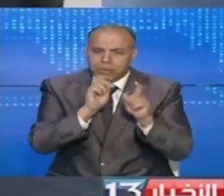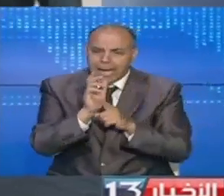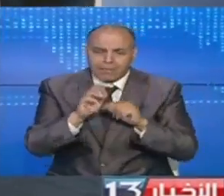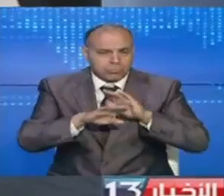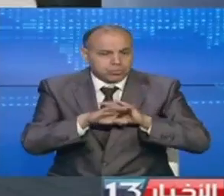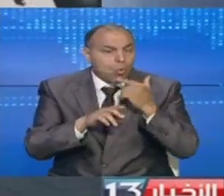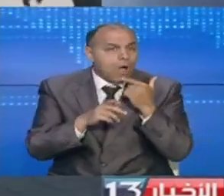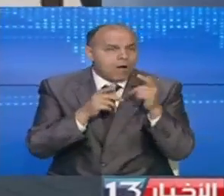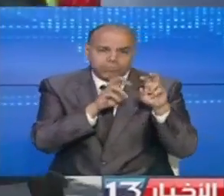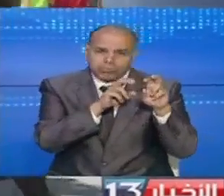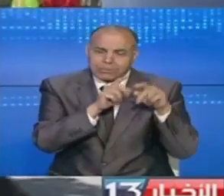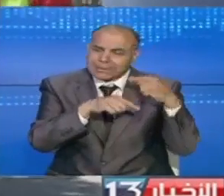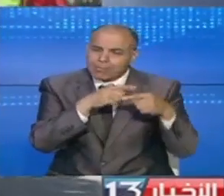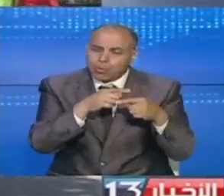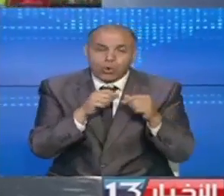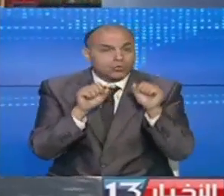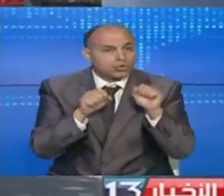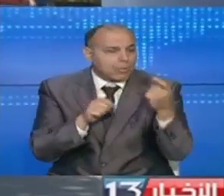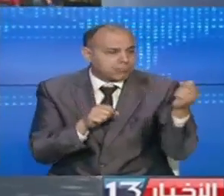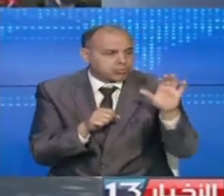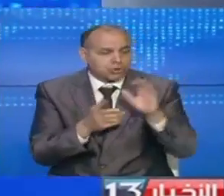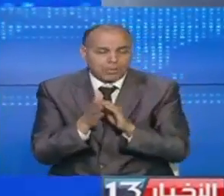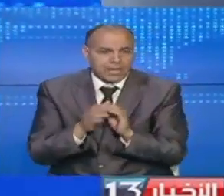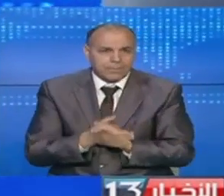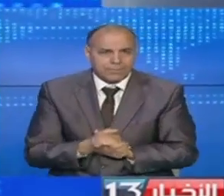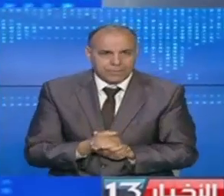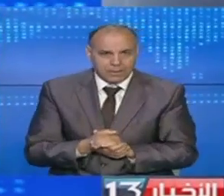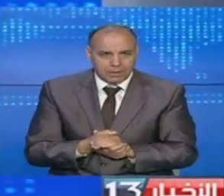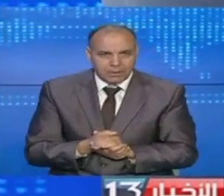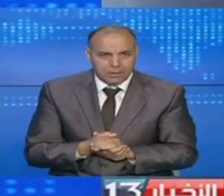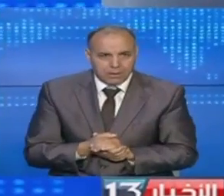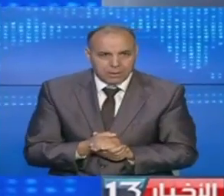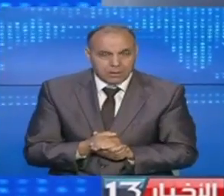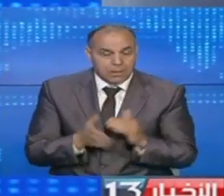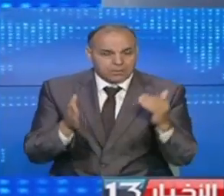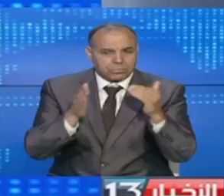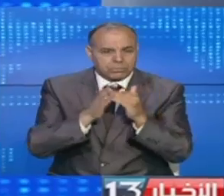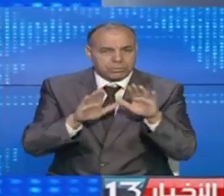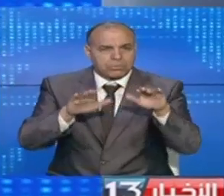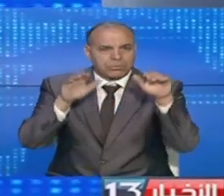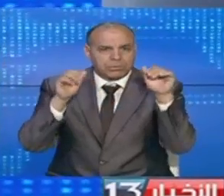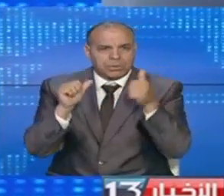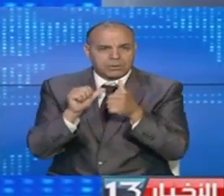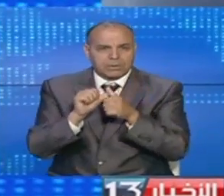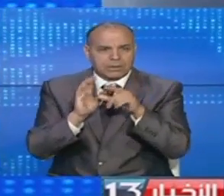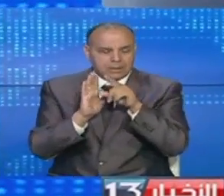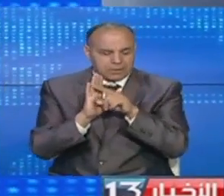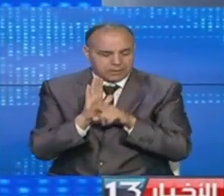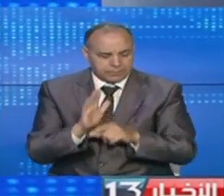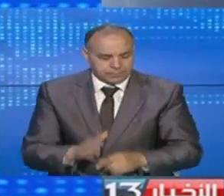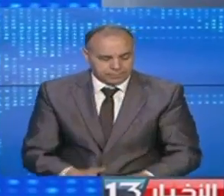القانون ومعيار الديمومة أي القدرة المالية للجمعية. بهذا تنتهي النشرة، وأذكركم بعناوين أبرز ما جاء